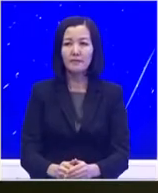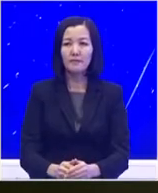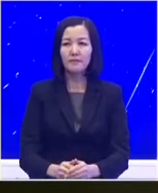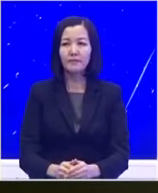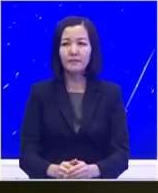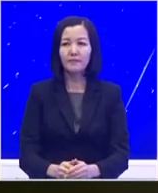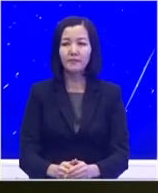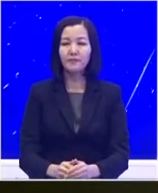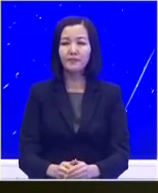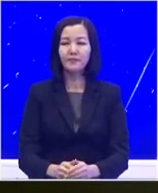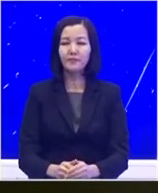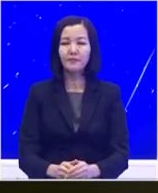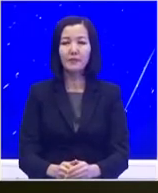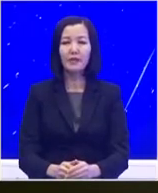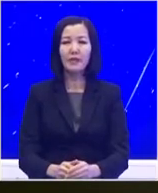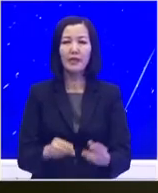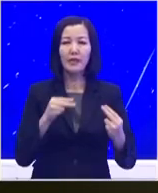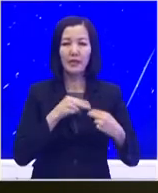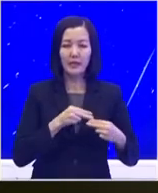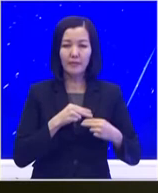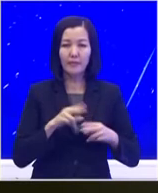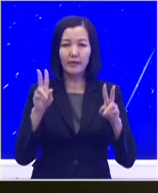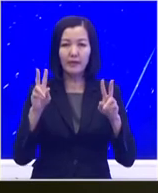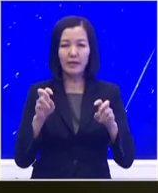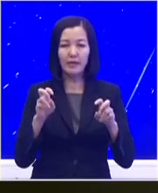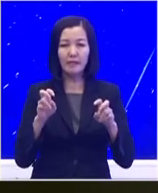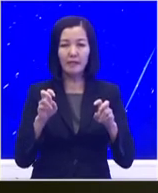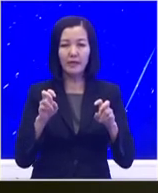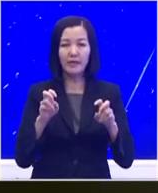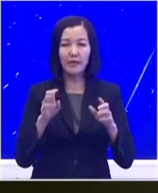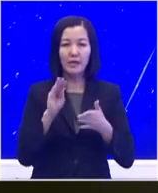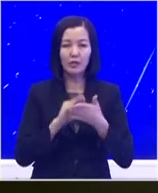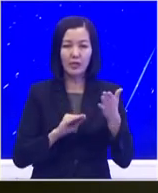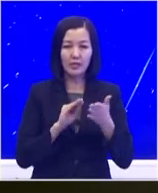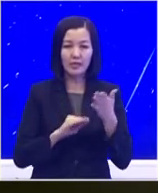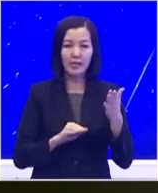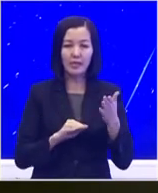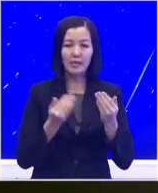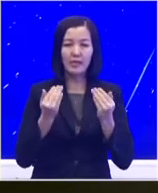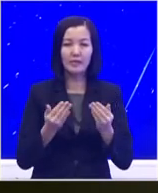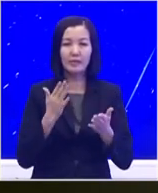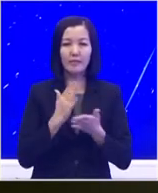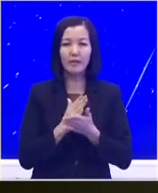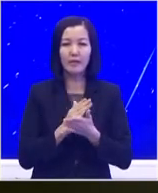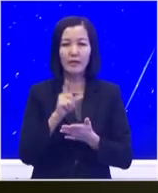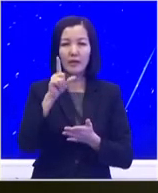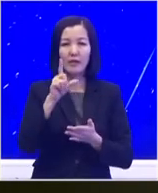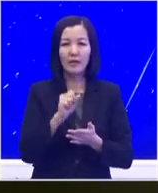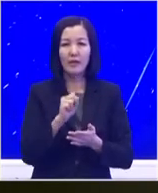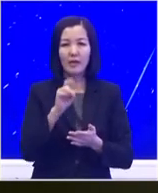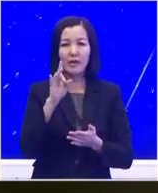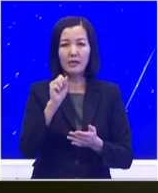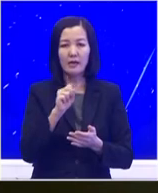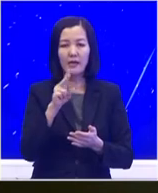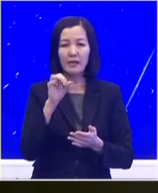Сондағы бір ерекше мәселе бұл еңбек мәселесіне жете тоқталады Әл-Фараби. Еңбек мәселесінде біз қазір оны қарекет деп атап жүрік.